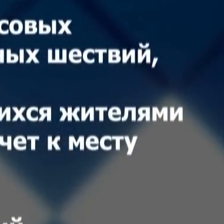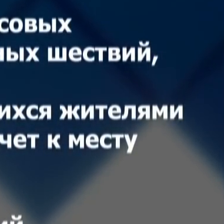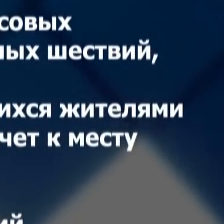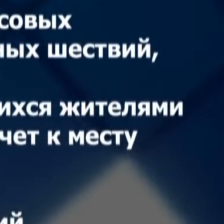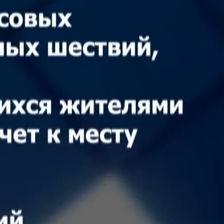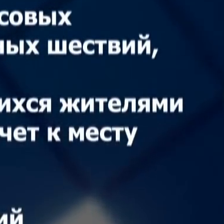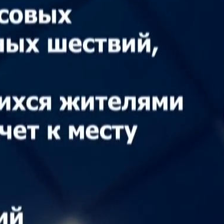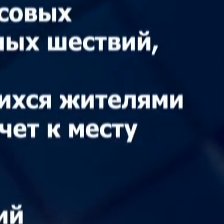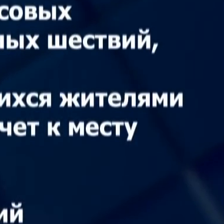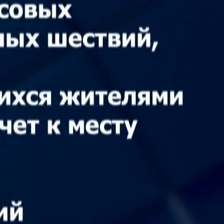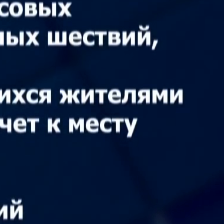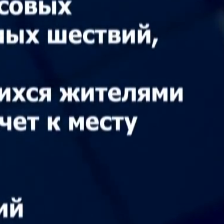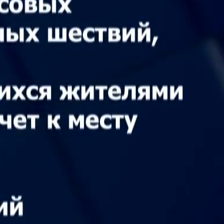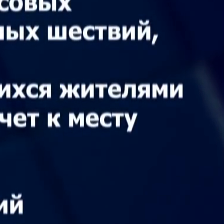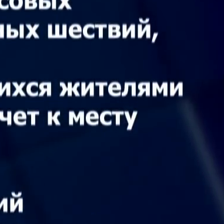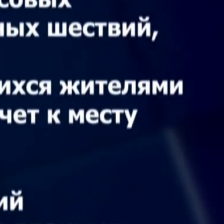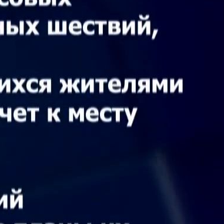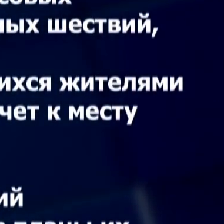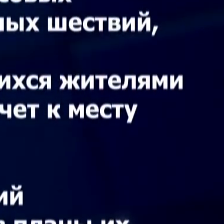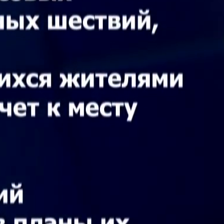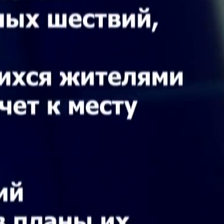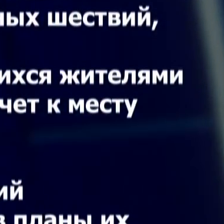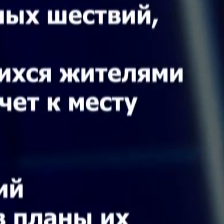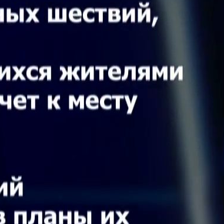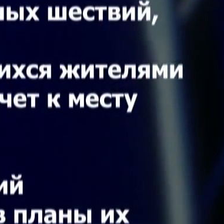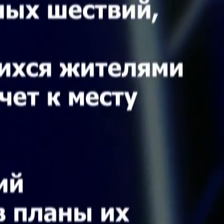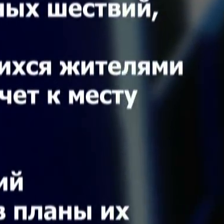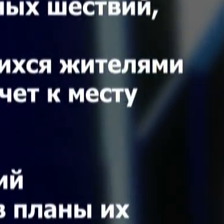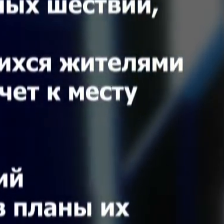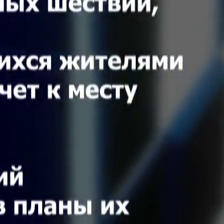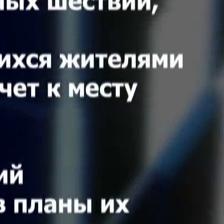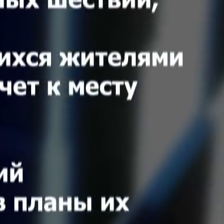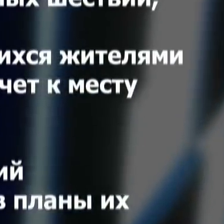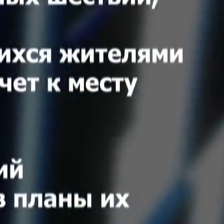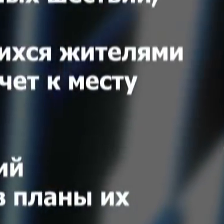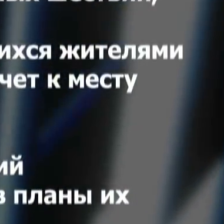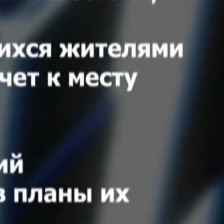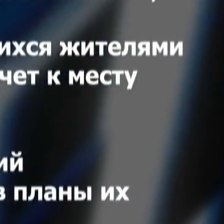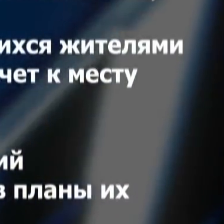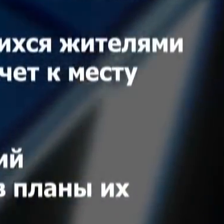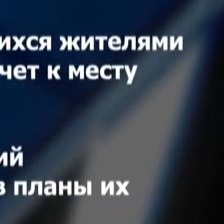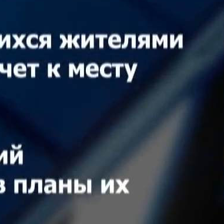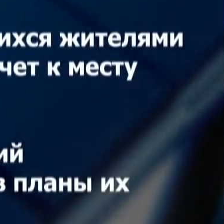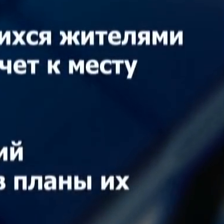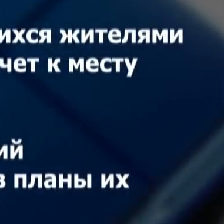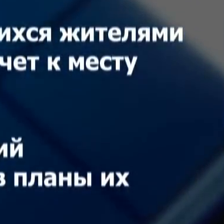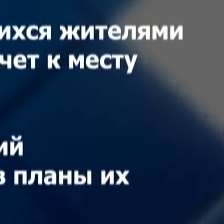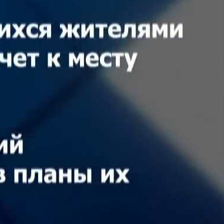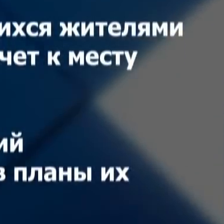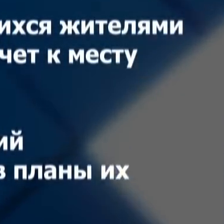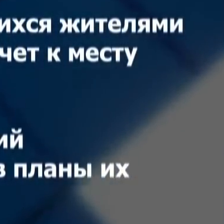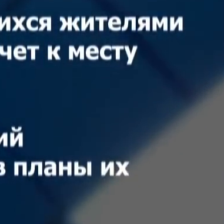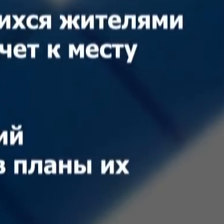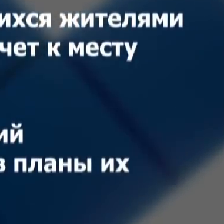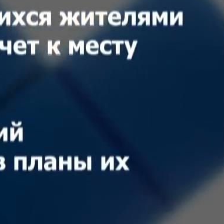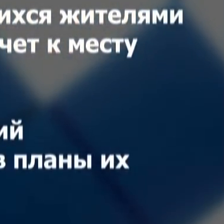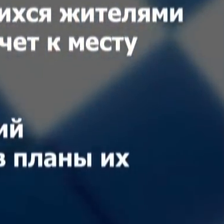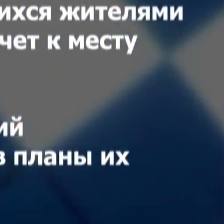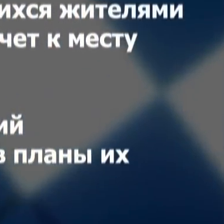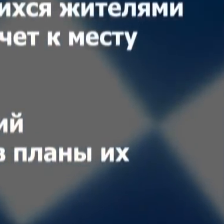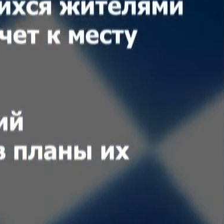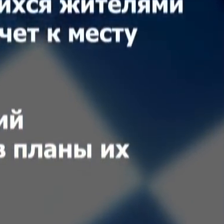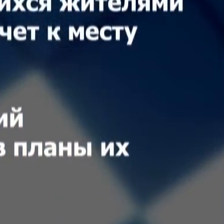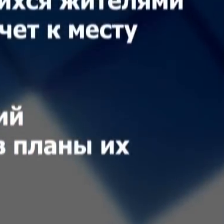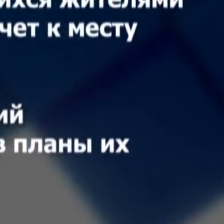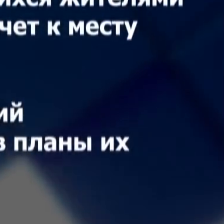выдворять нарушителей общественного порядка, не являющихся жителями данной местности, в том числе иностранных граждан, за их счет к месту своего